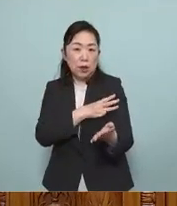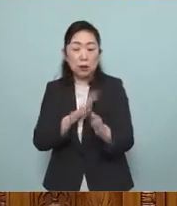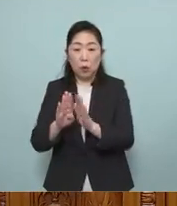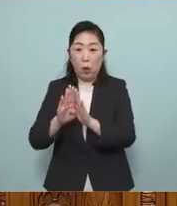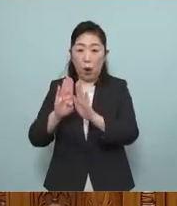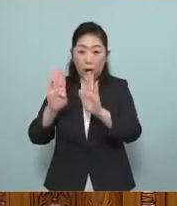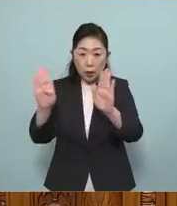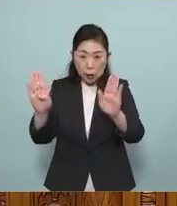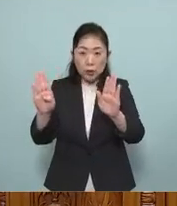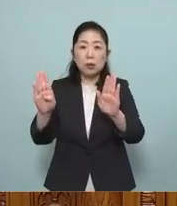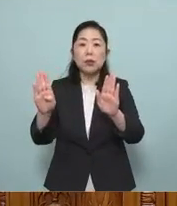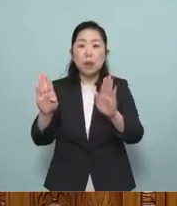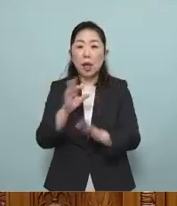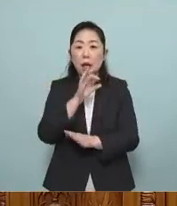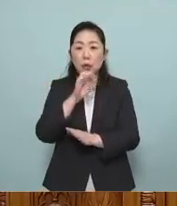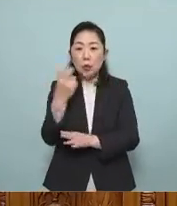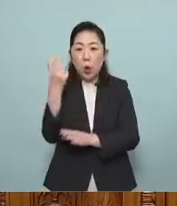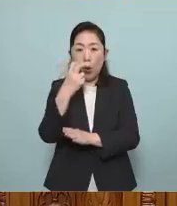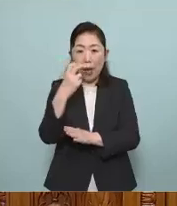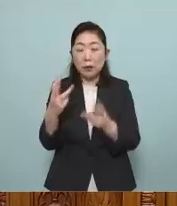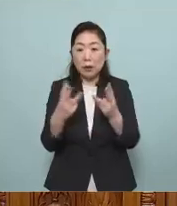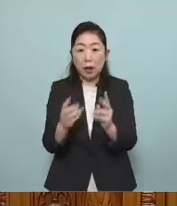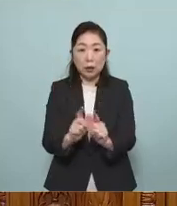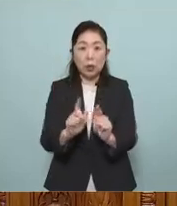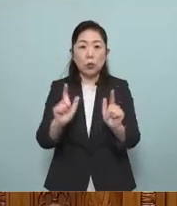始、無料検査の拡充、